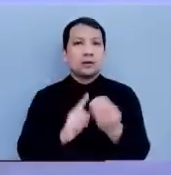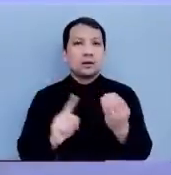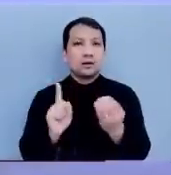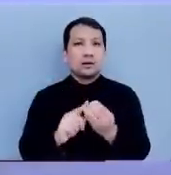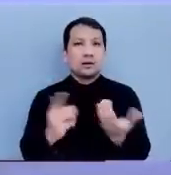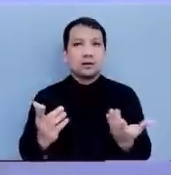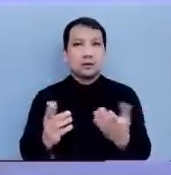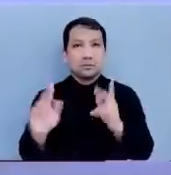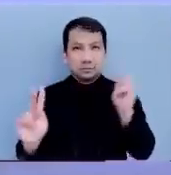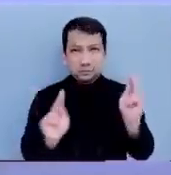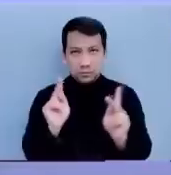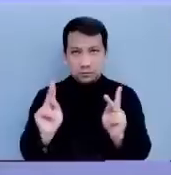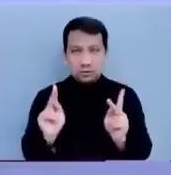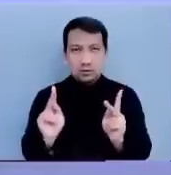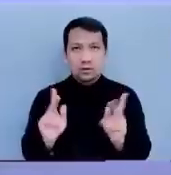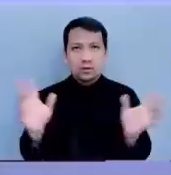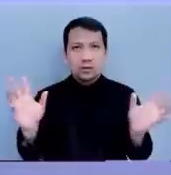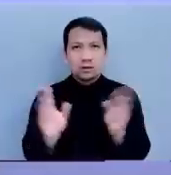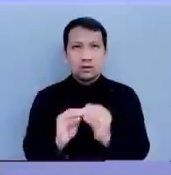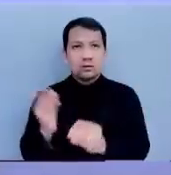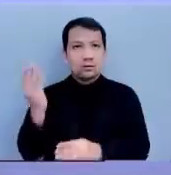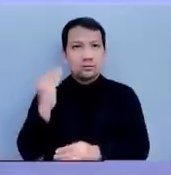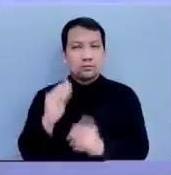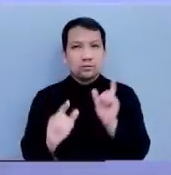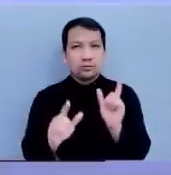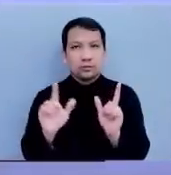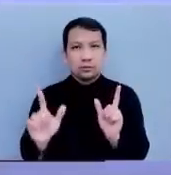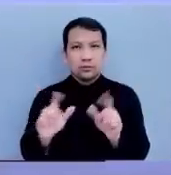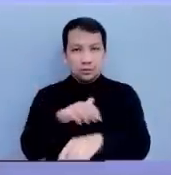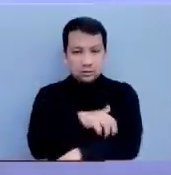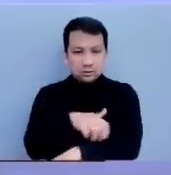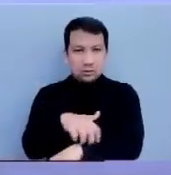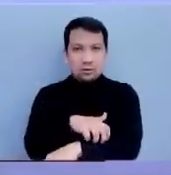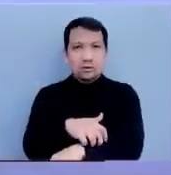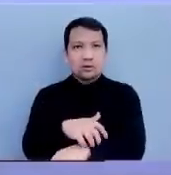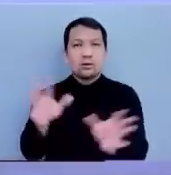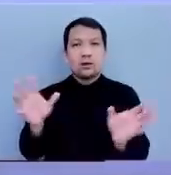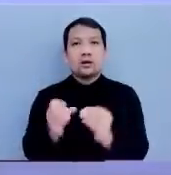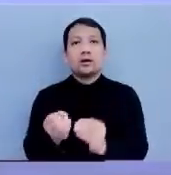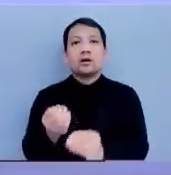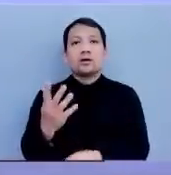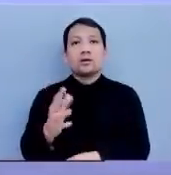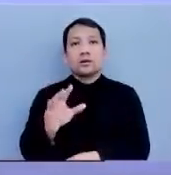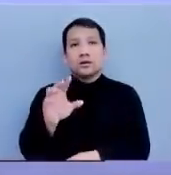ay tao. Sa huling census noong 2020, ang Makati po ay mayroong populasyon na mahigit